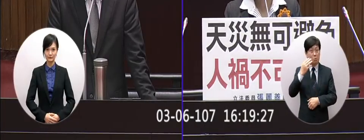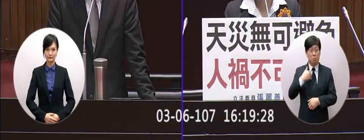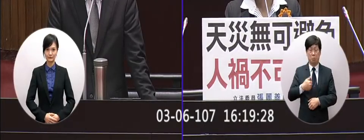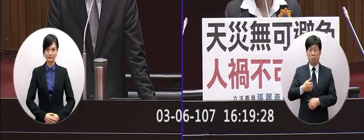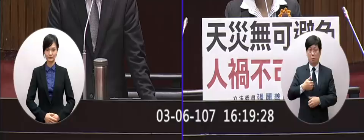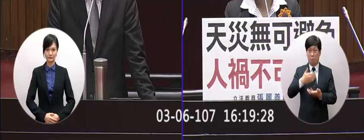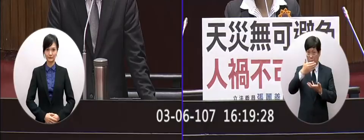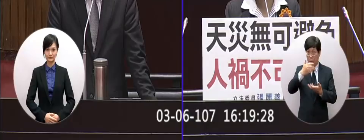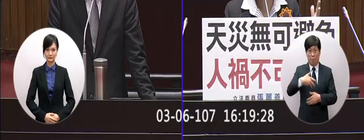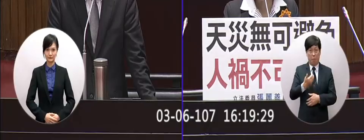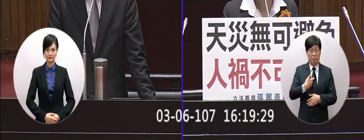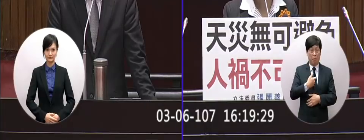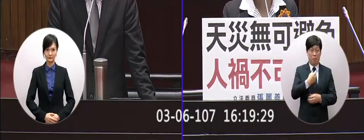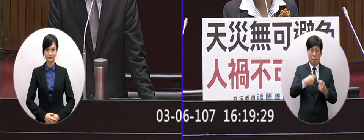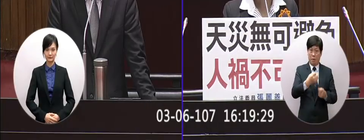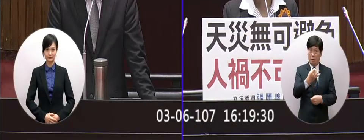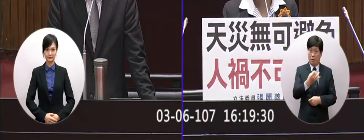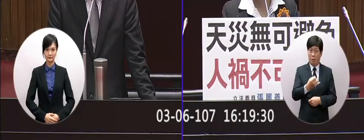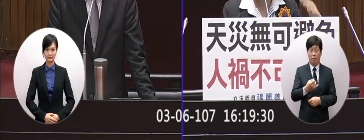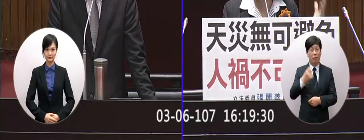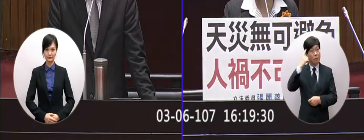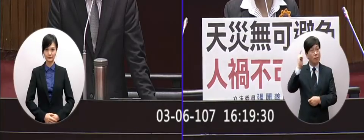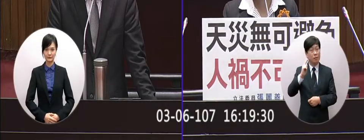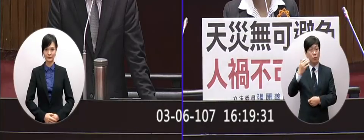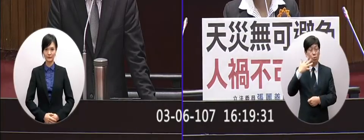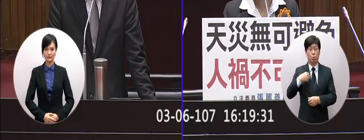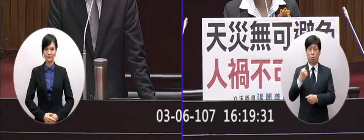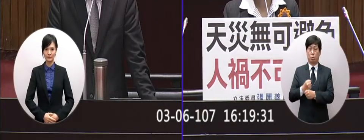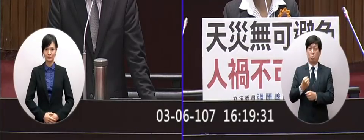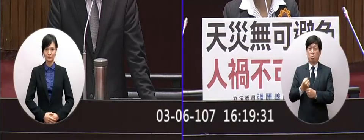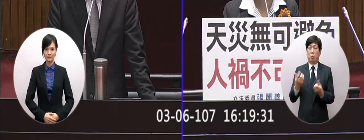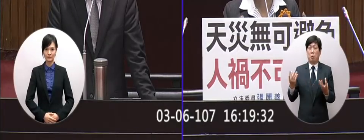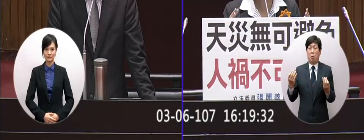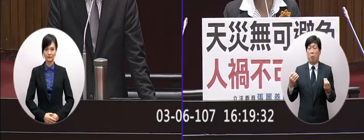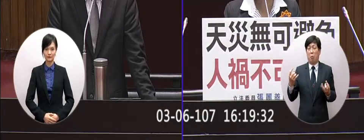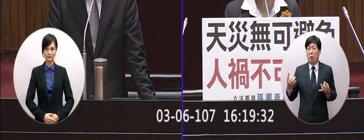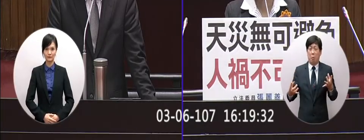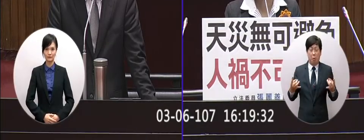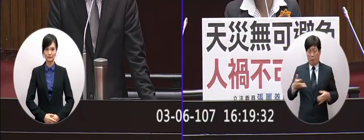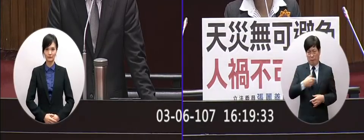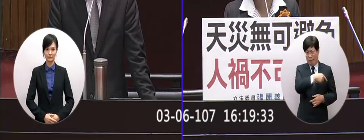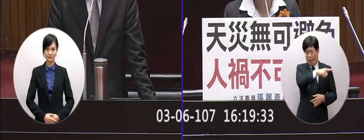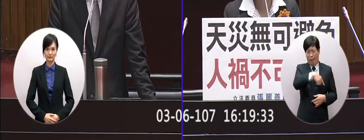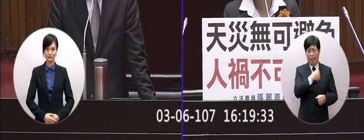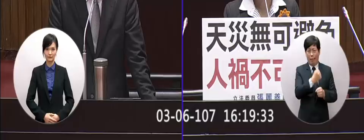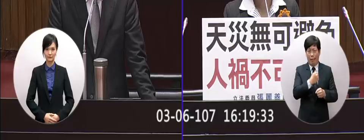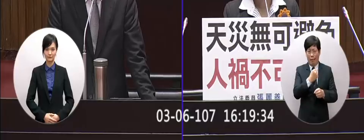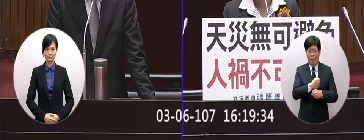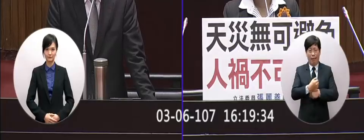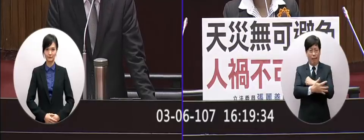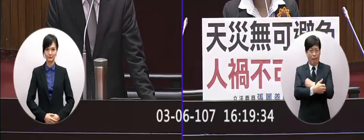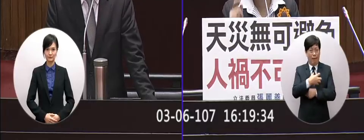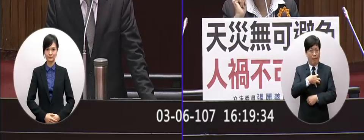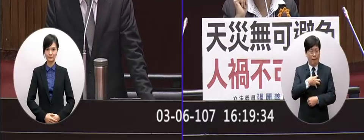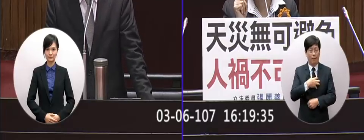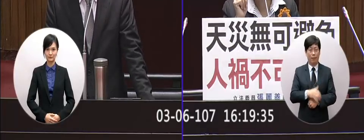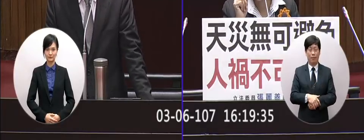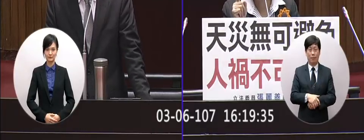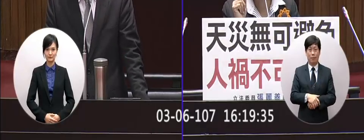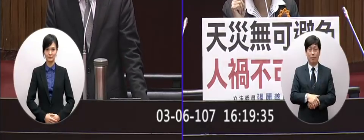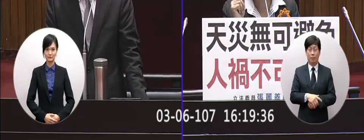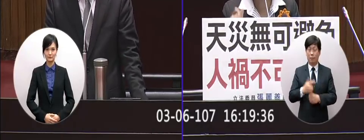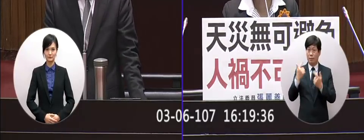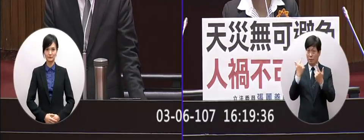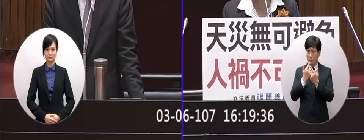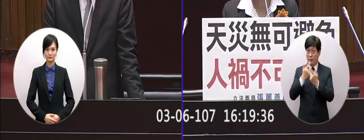影米价，也就是安怎？那无做事的人，伊就唔知影做事人的艰苦。所以，干那因为